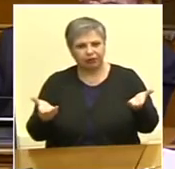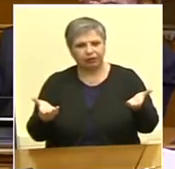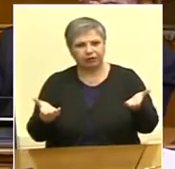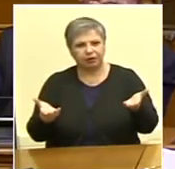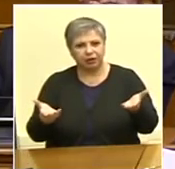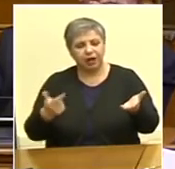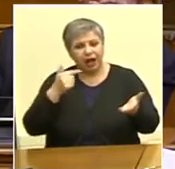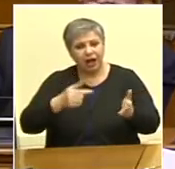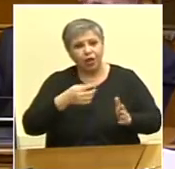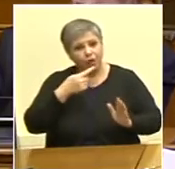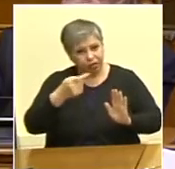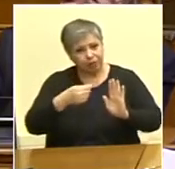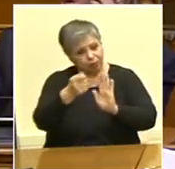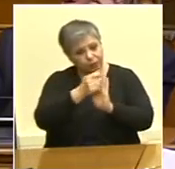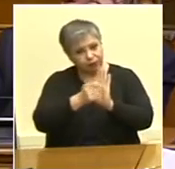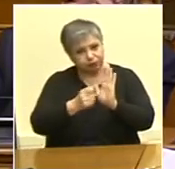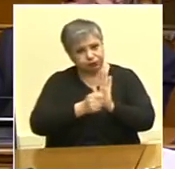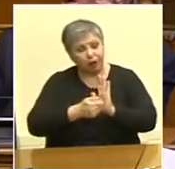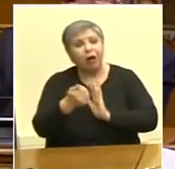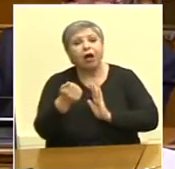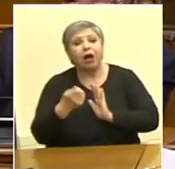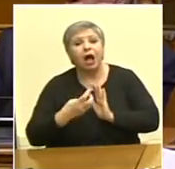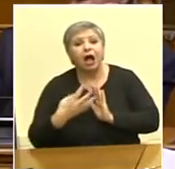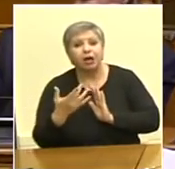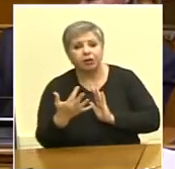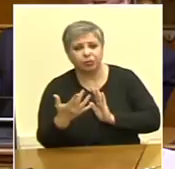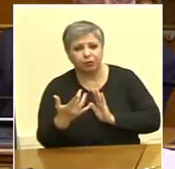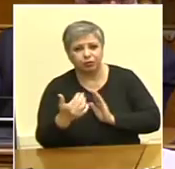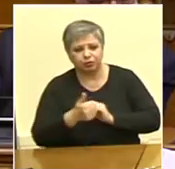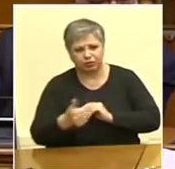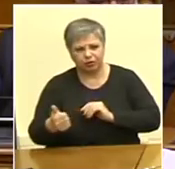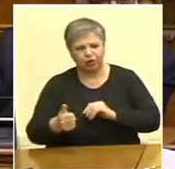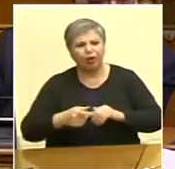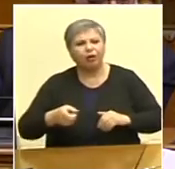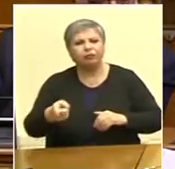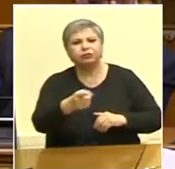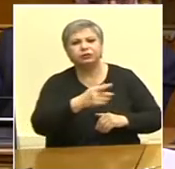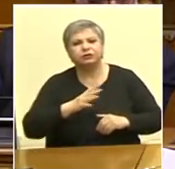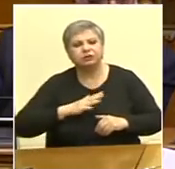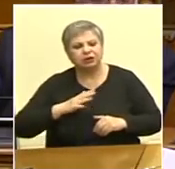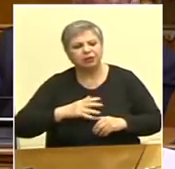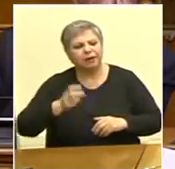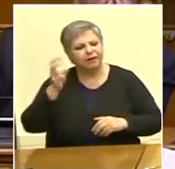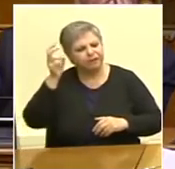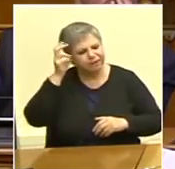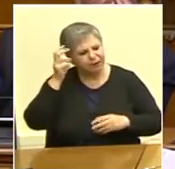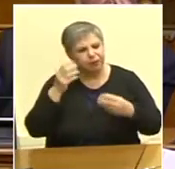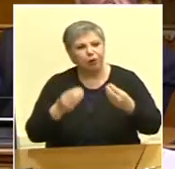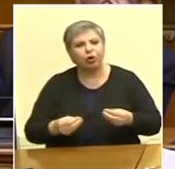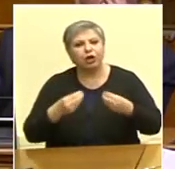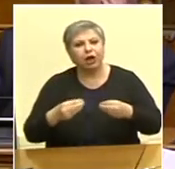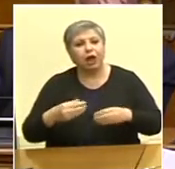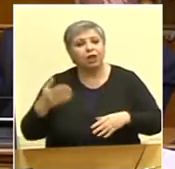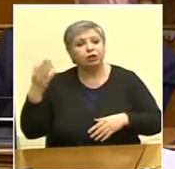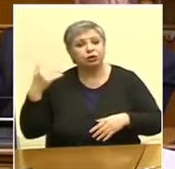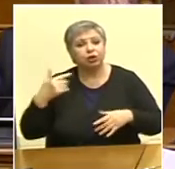νούμερα. Διότι ο ελληνικός λαός έχει νοπές τις μνήμες. Έχει νοπές τις μνήμες πως ήταν τότε που